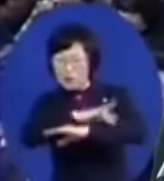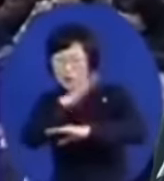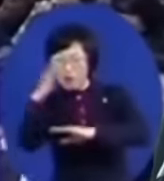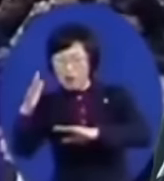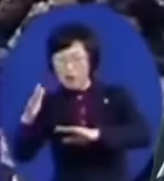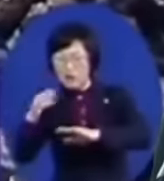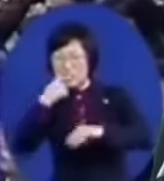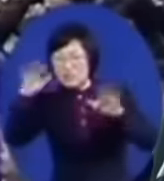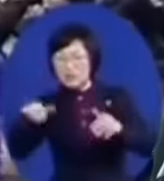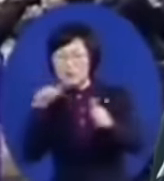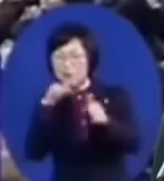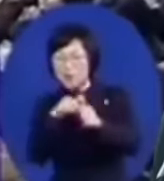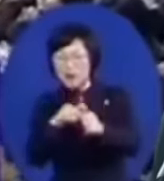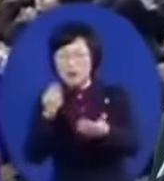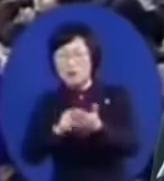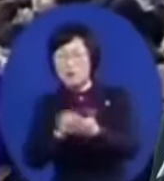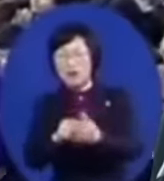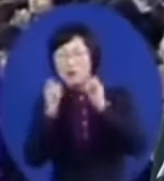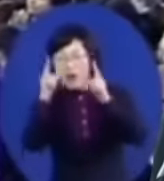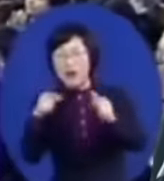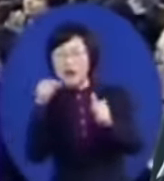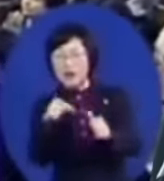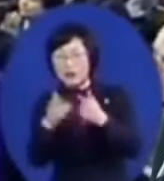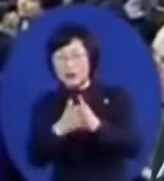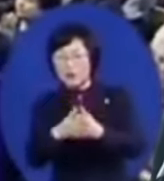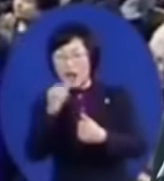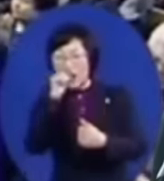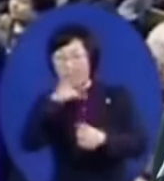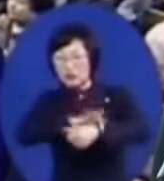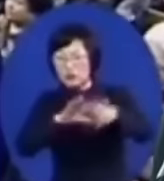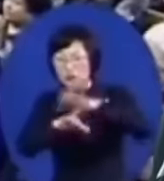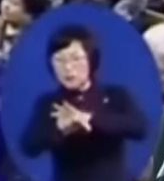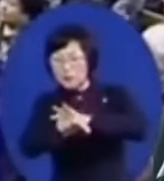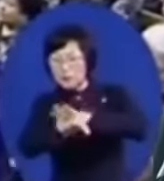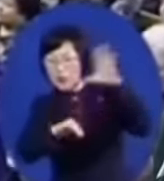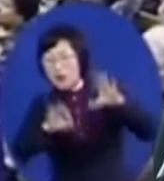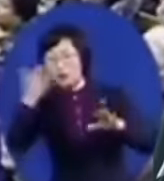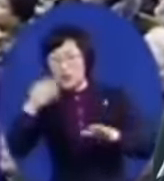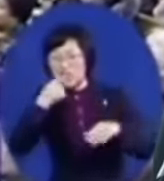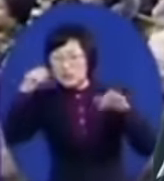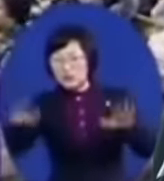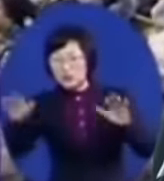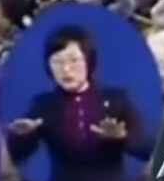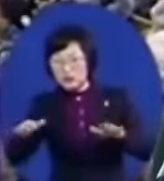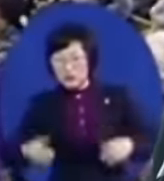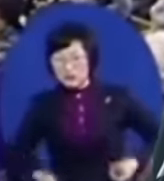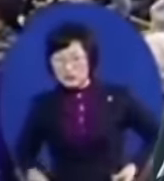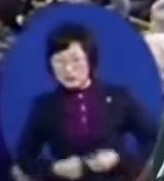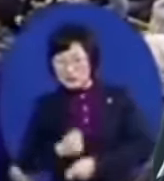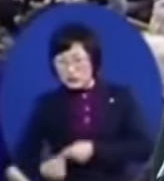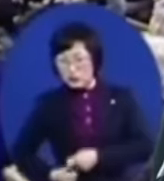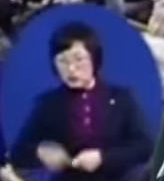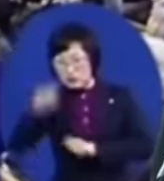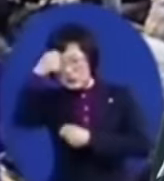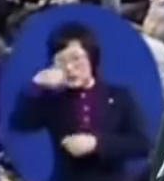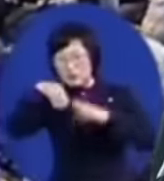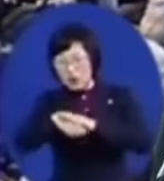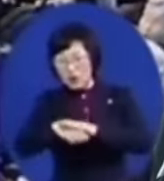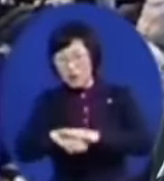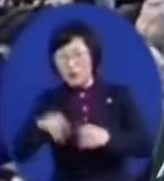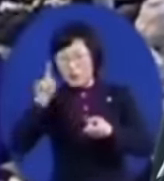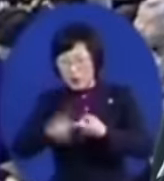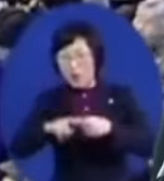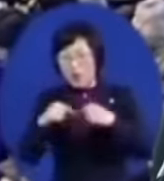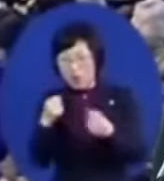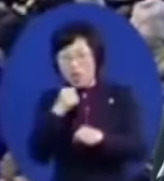일으켜 급히 일어나라 하니 쇠사슬이 그 손에서 벗어지더라. 천사가 이르되 띠를 띠고 신을 신으라 하여 베드로가 그대로 하니